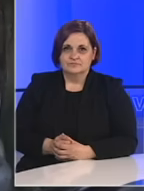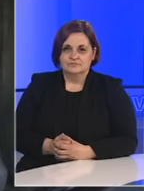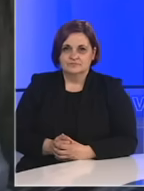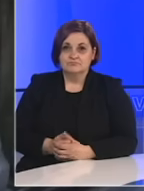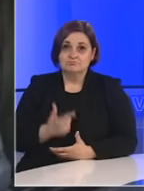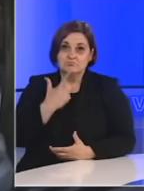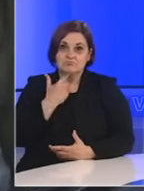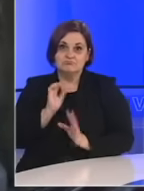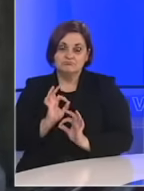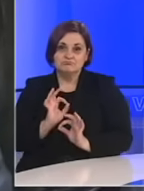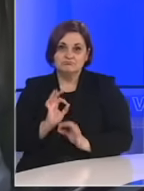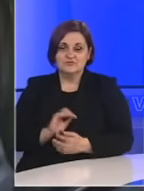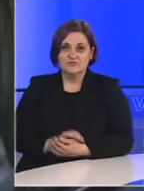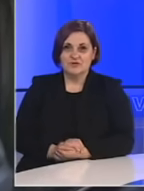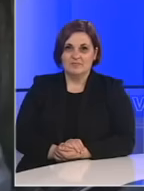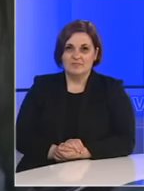Sviđa mi se.